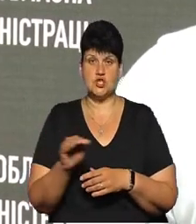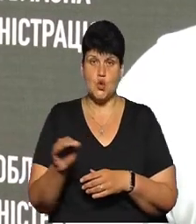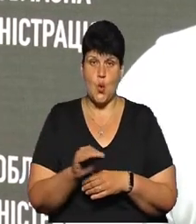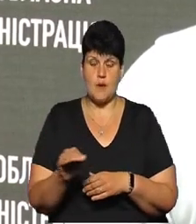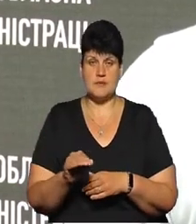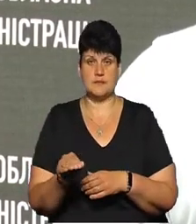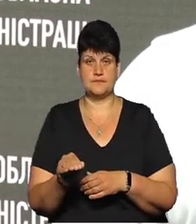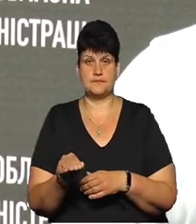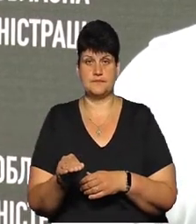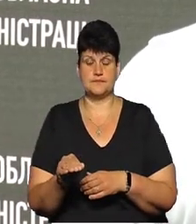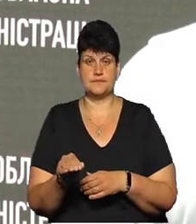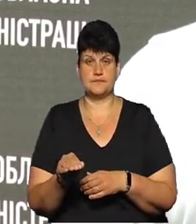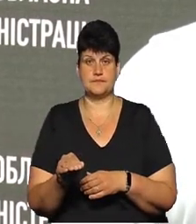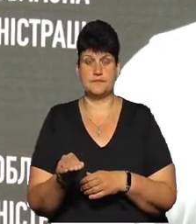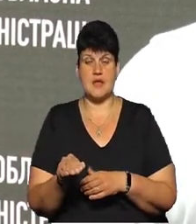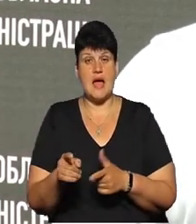або